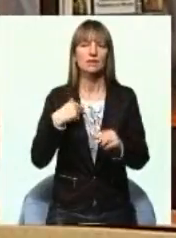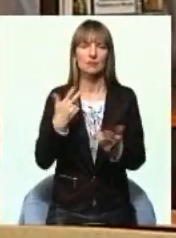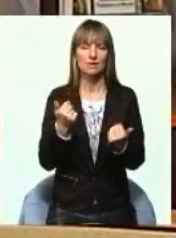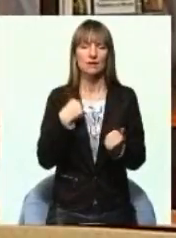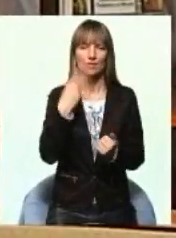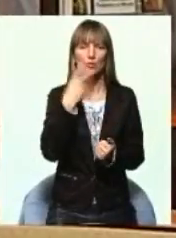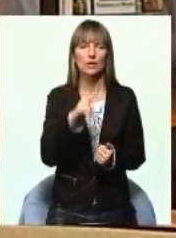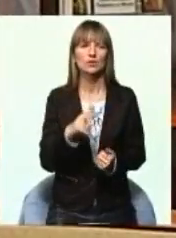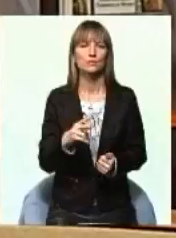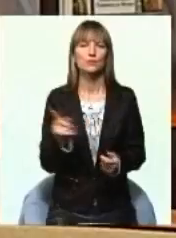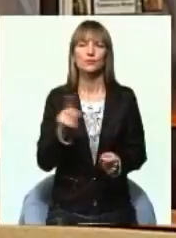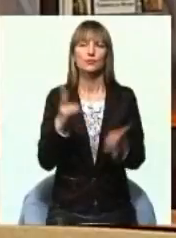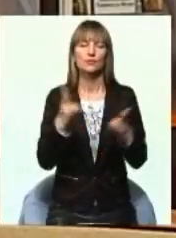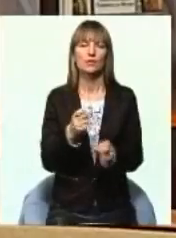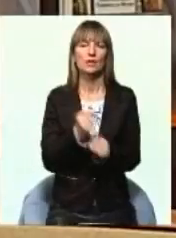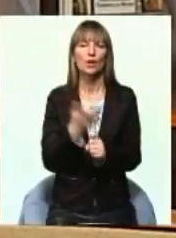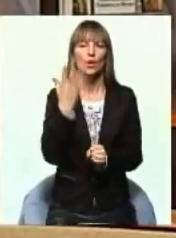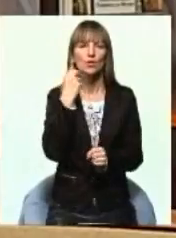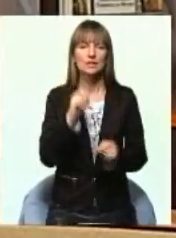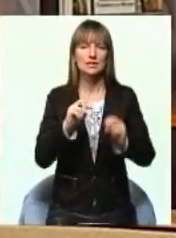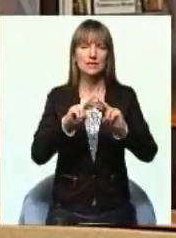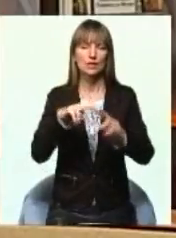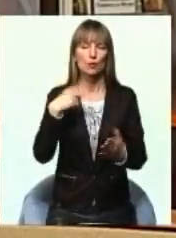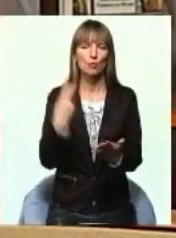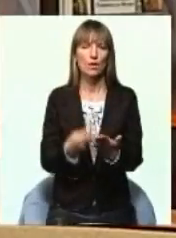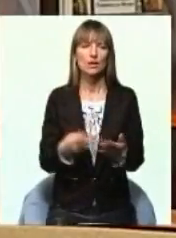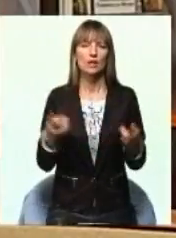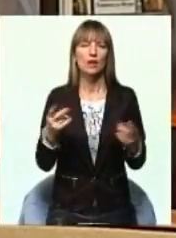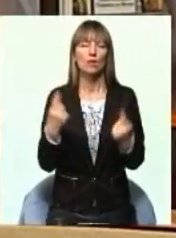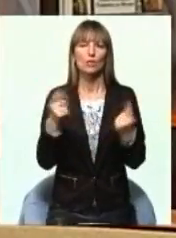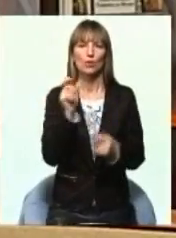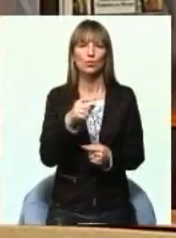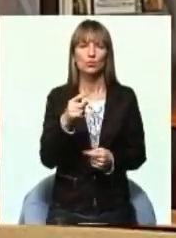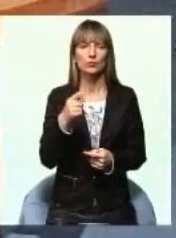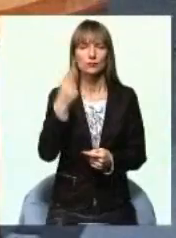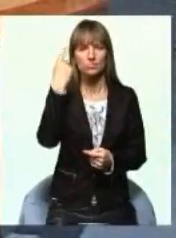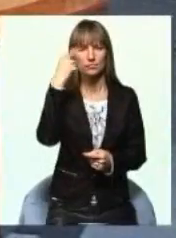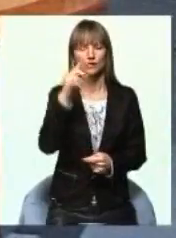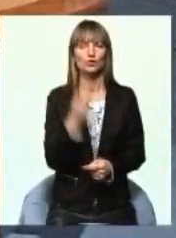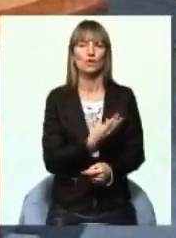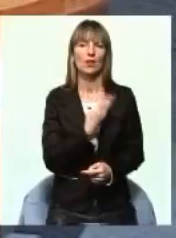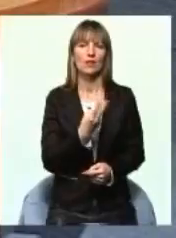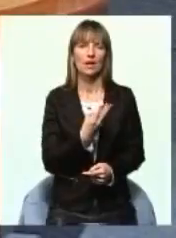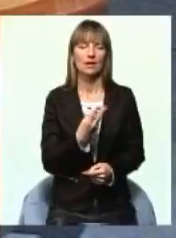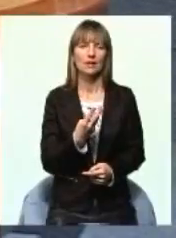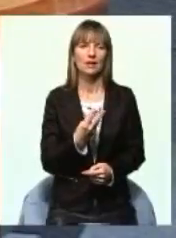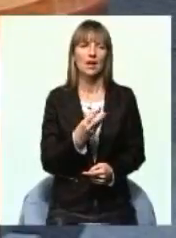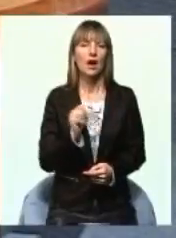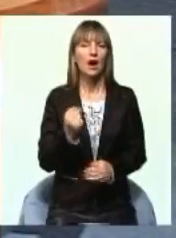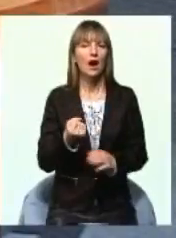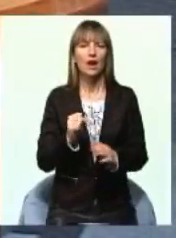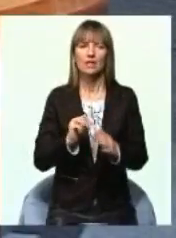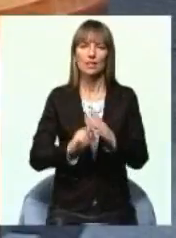зірка. А що треба робити, коли падає зірка? Зазвичай люди загадують бажання. А не тікають та ховаються. Бачите, друзі,